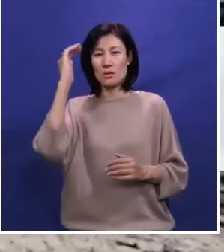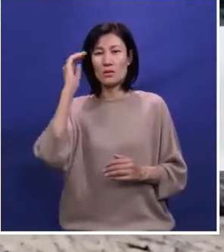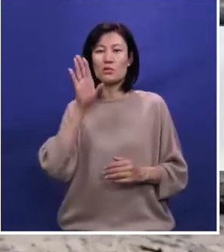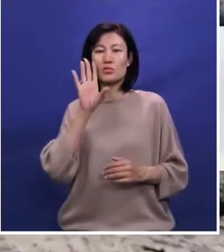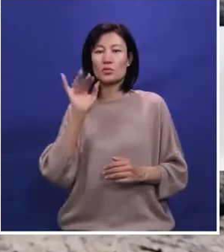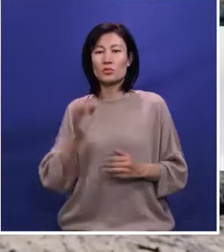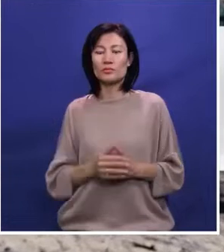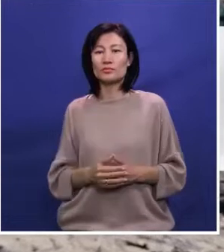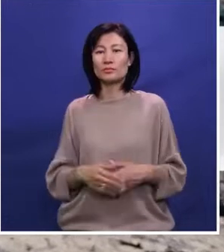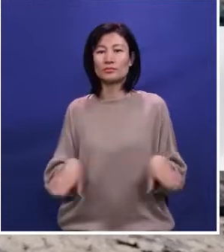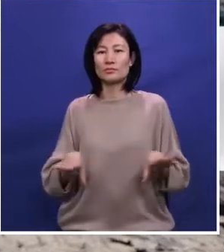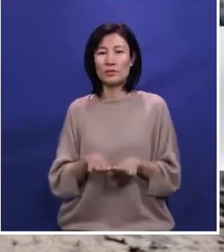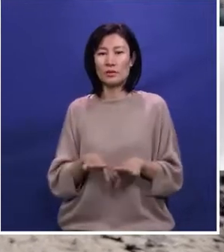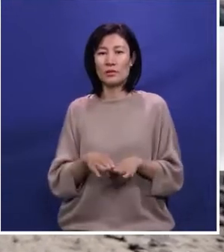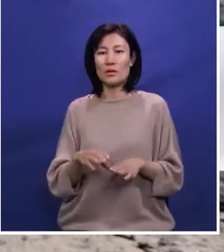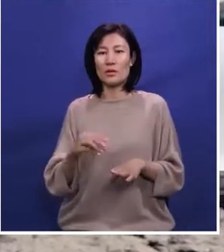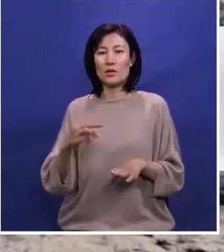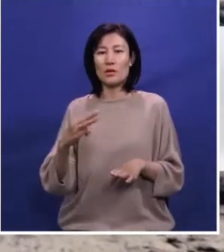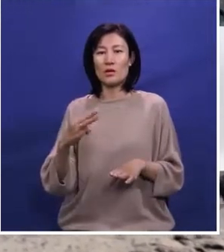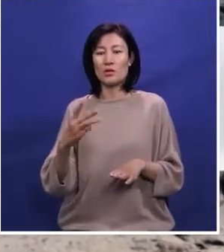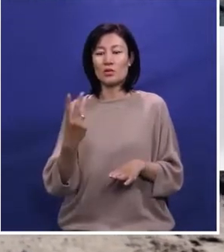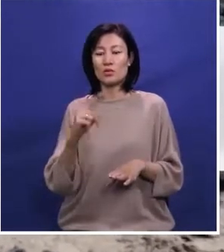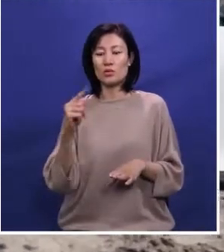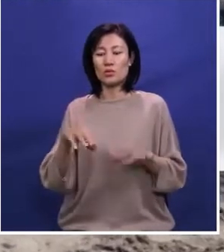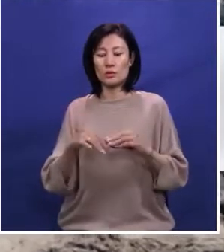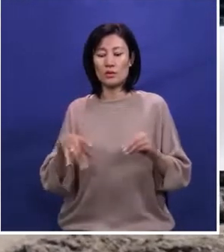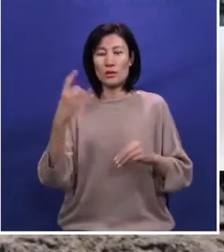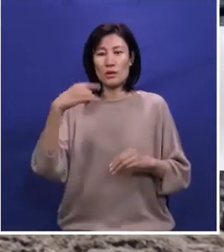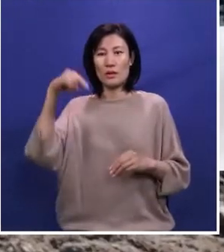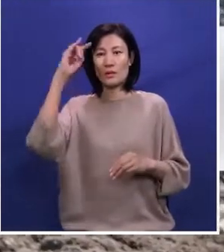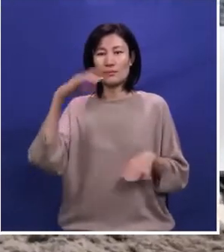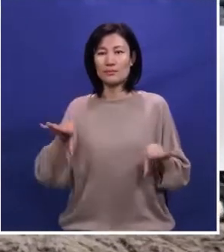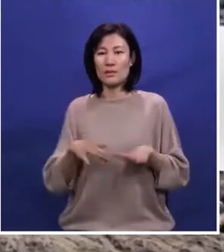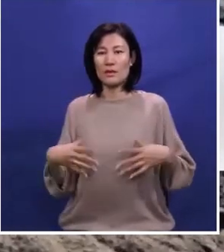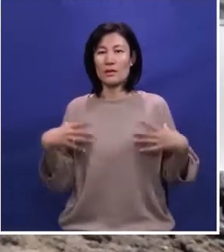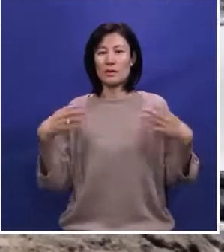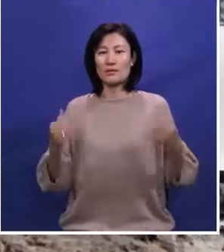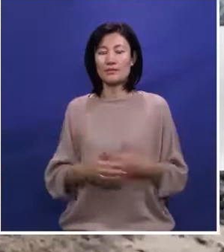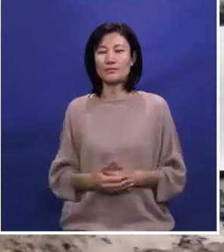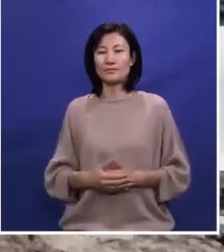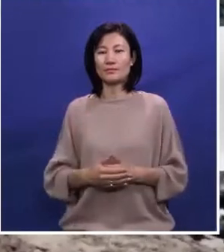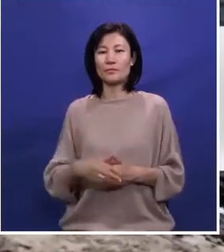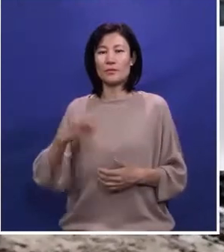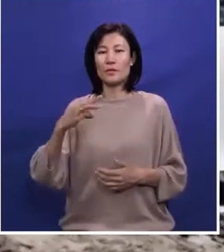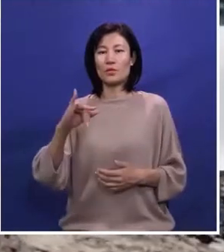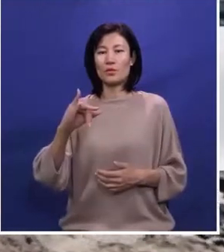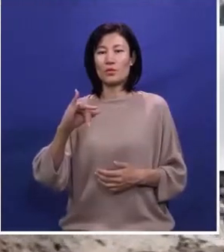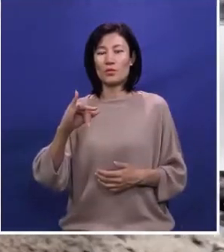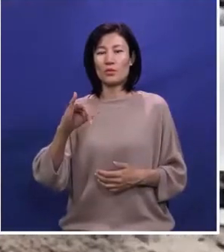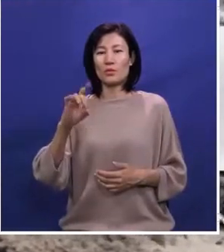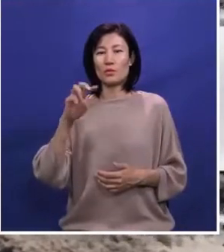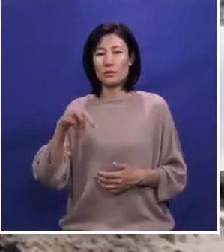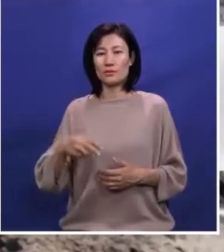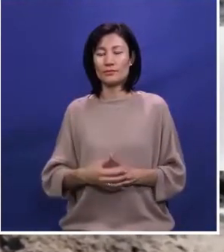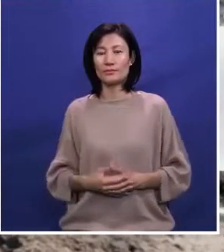қара теңіздің суының құрамымен бірдей болғанда тұздылығы. Сондықтан бұл Қазақстанның қара теңізі деген сияқты ішкі туризмдік дәл қазіргі сәтте дамытуға